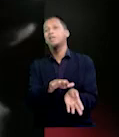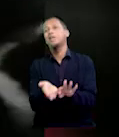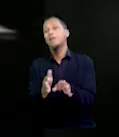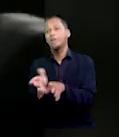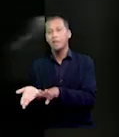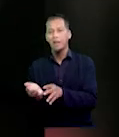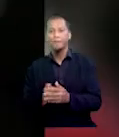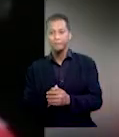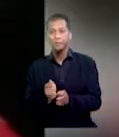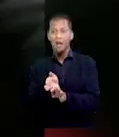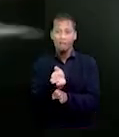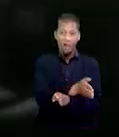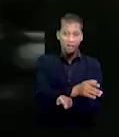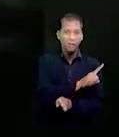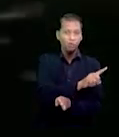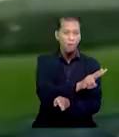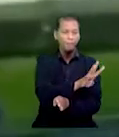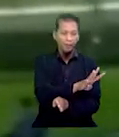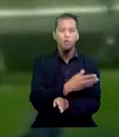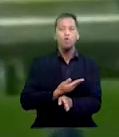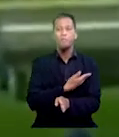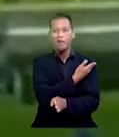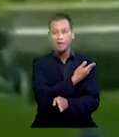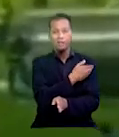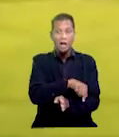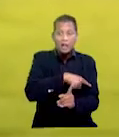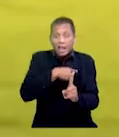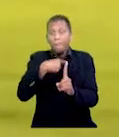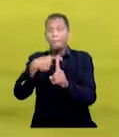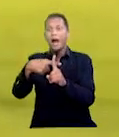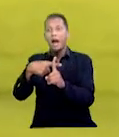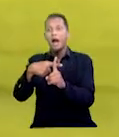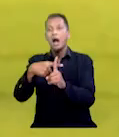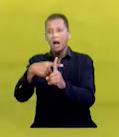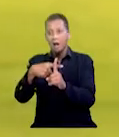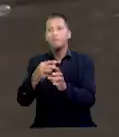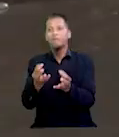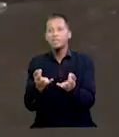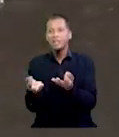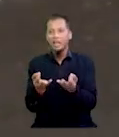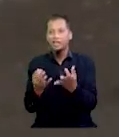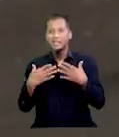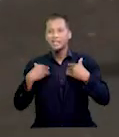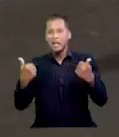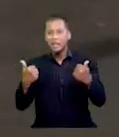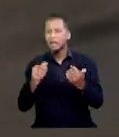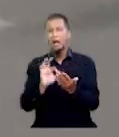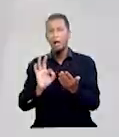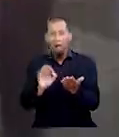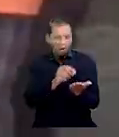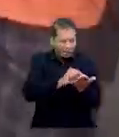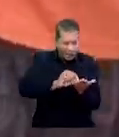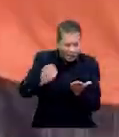awal 125 korban akibat ada korban meninggal dunia yang tidak di fasilitas kesehatan sehingga belum tercatat.